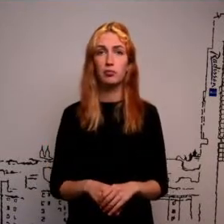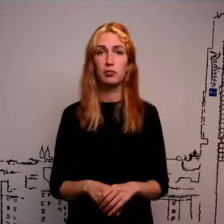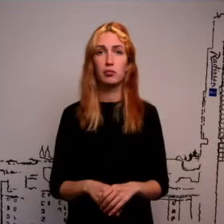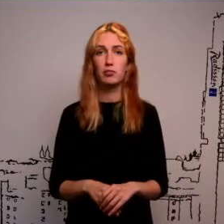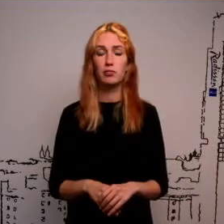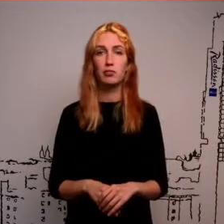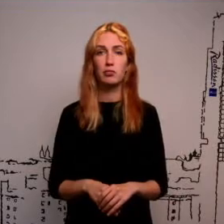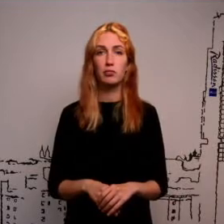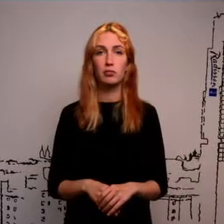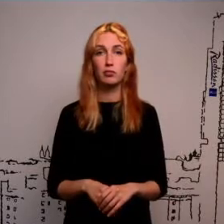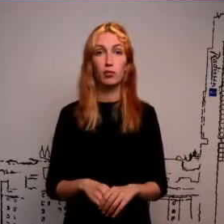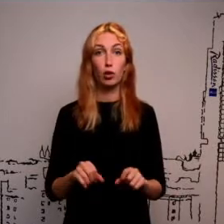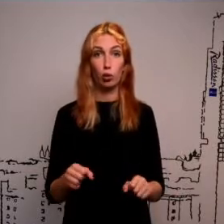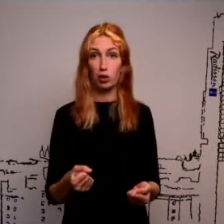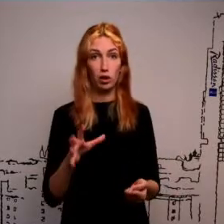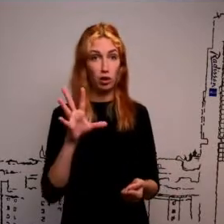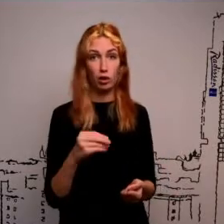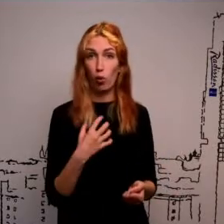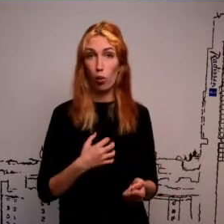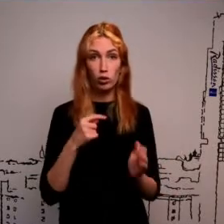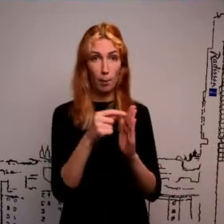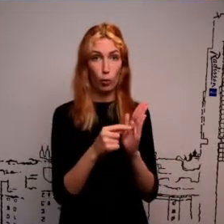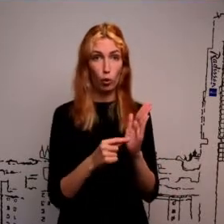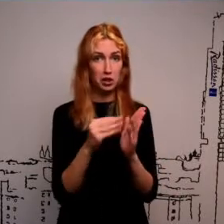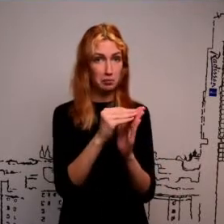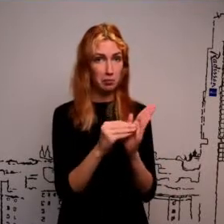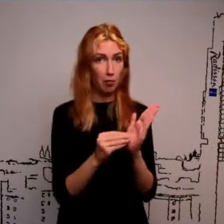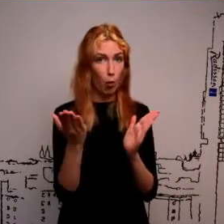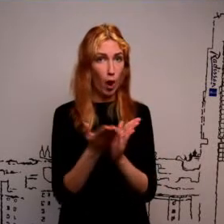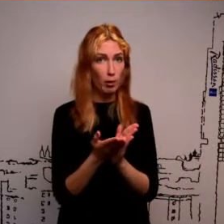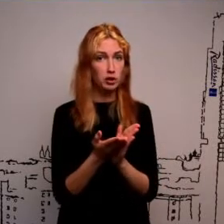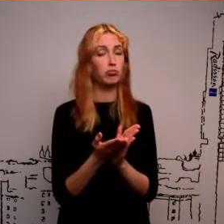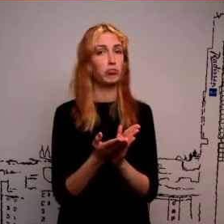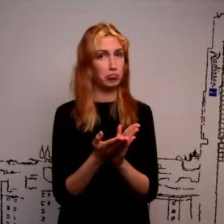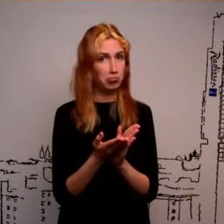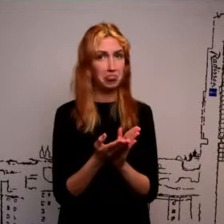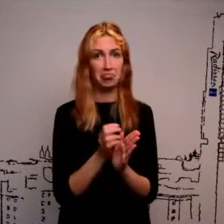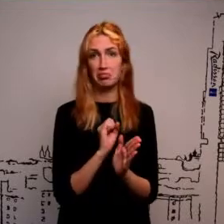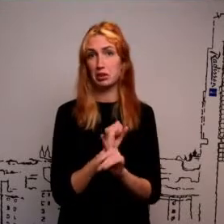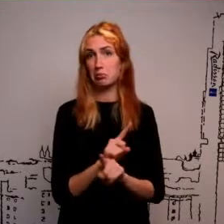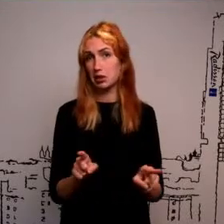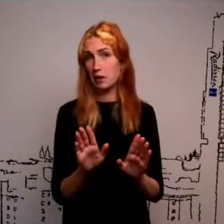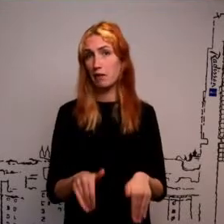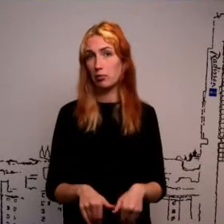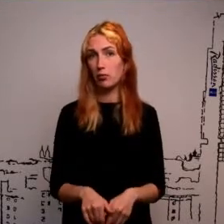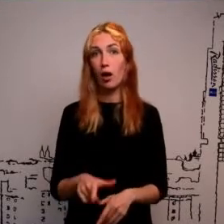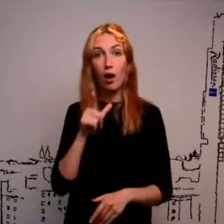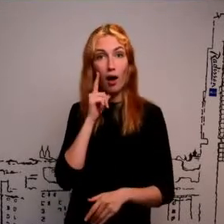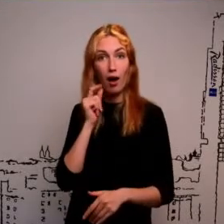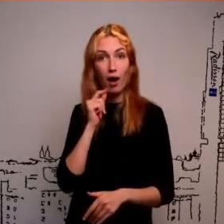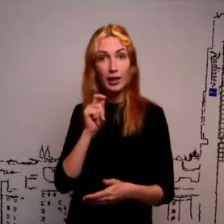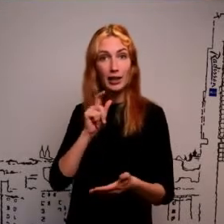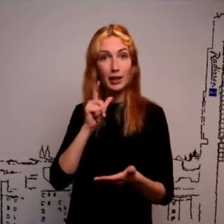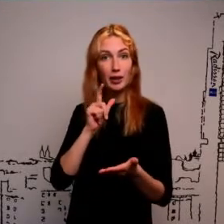Kui see on kirjutatud, sinna kõik on olulised punktid on sisse kirjutatud, siis miks mitte? Harilikuga, hariliku